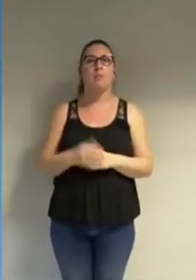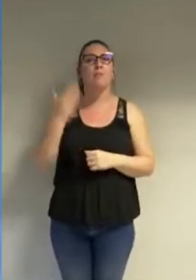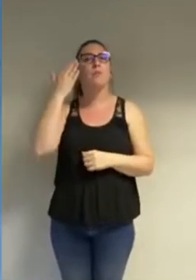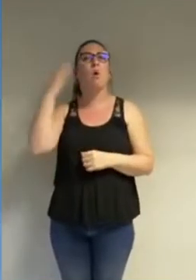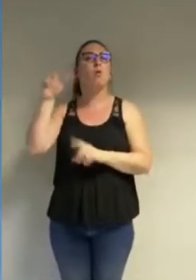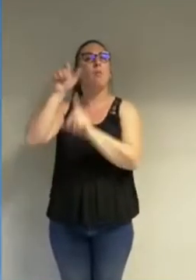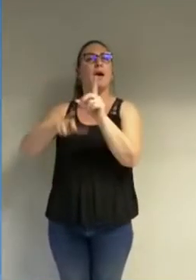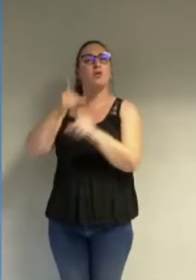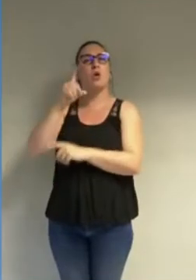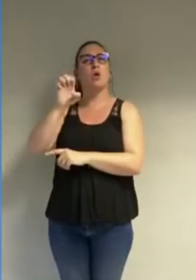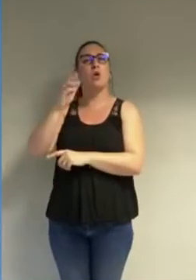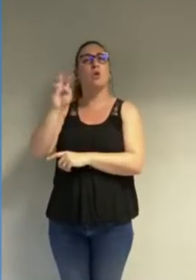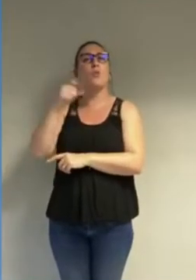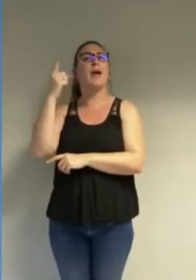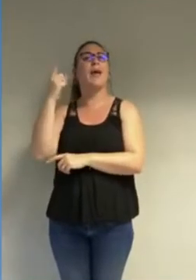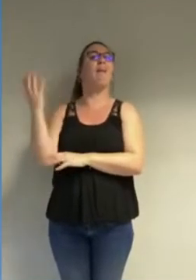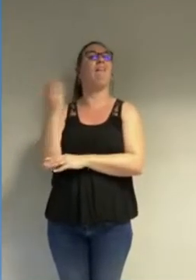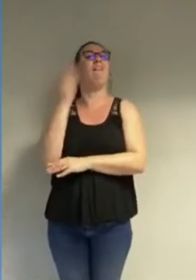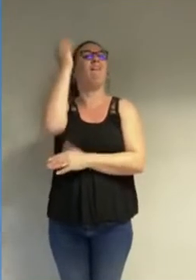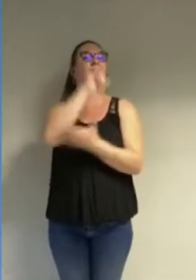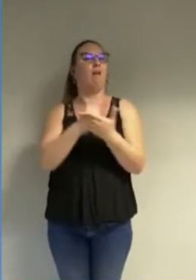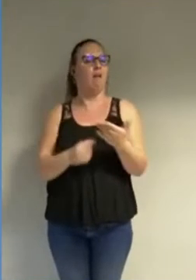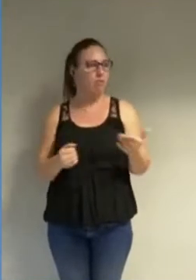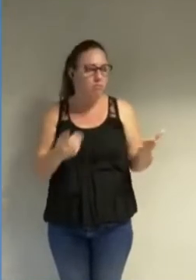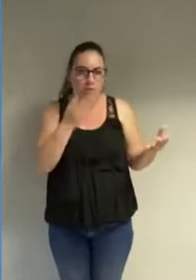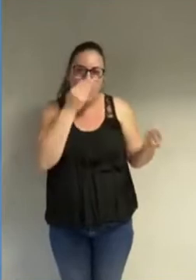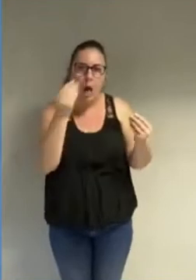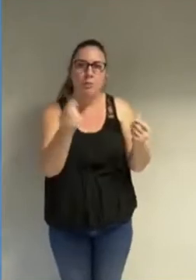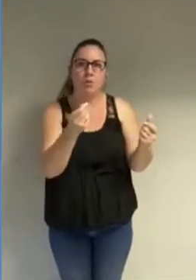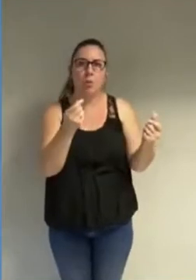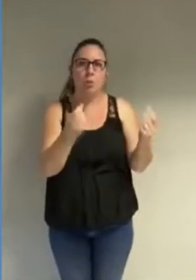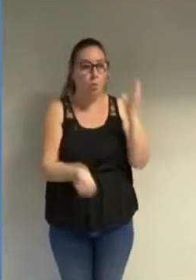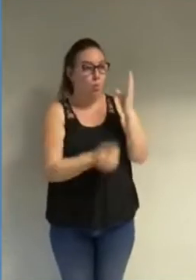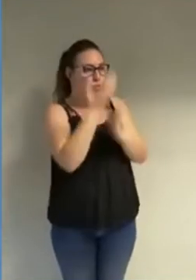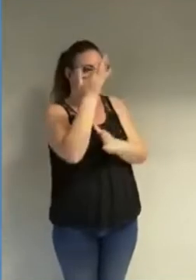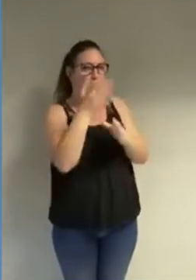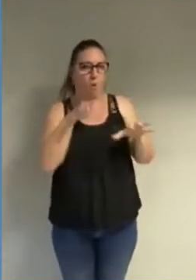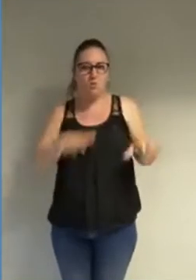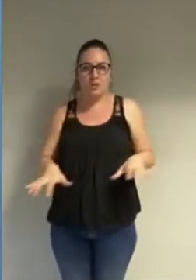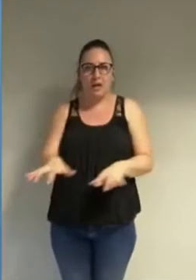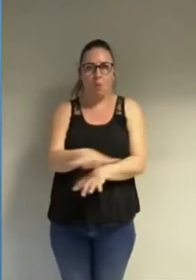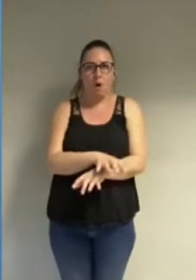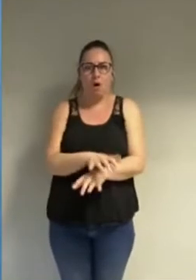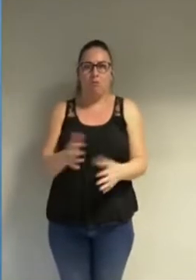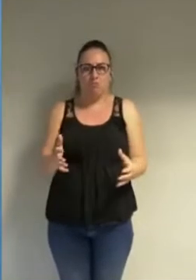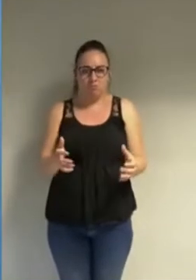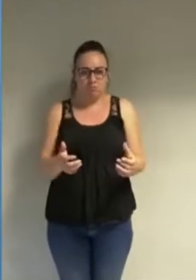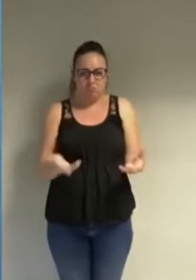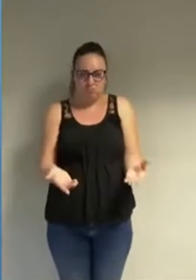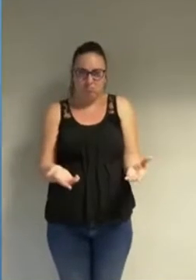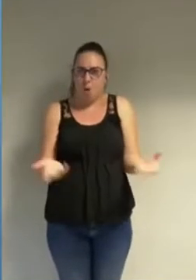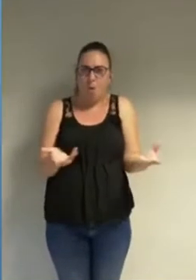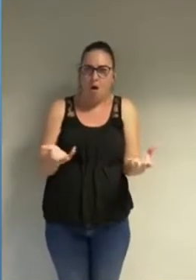frontières, comme si ce nouveau territoire, qu'est-ce qu'il est, ce